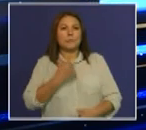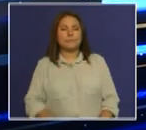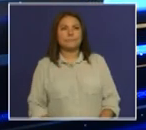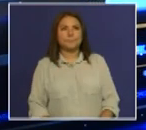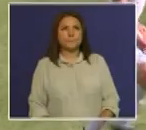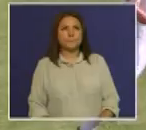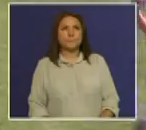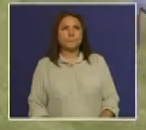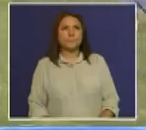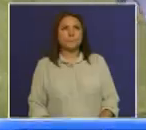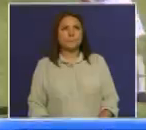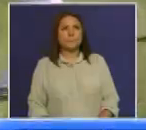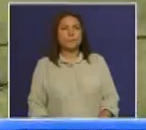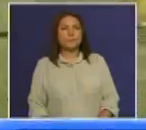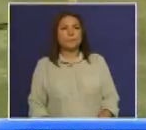тарқатады.